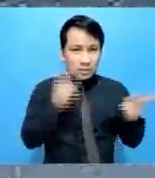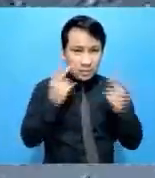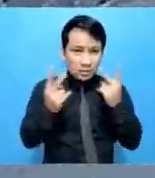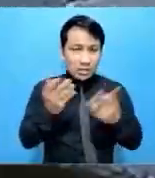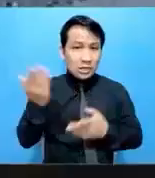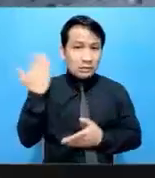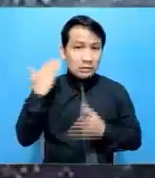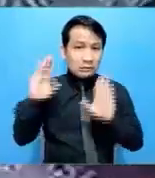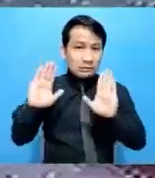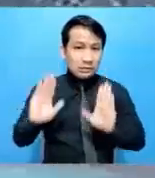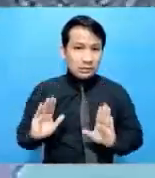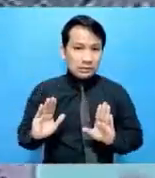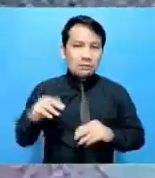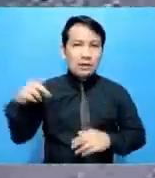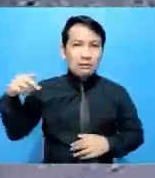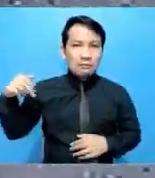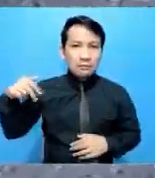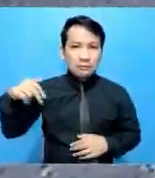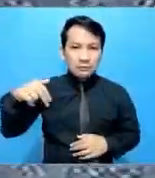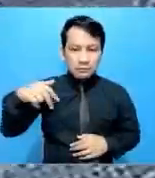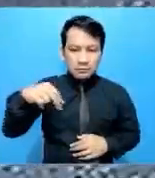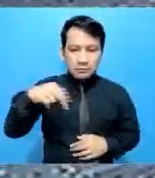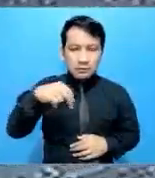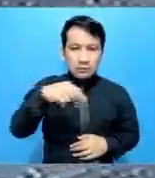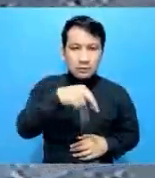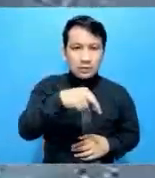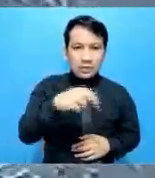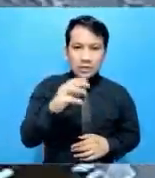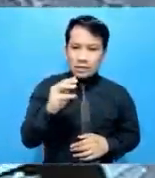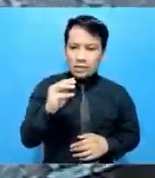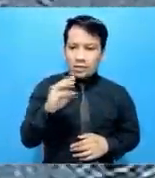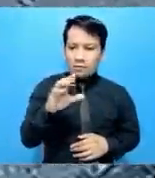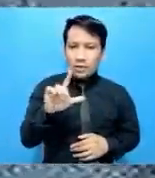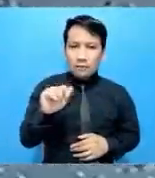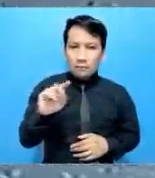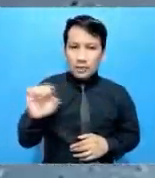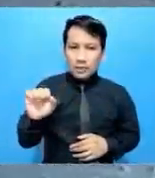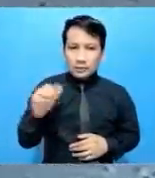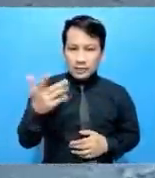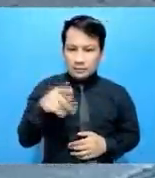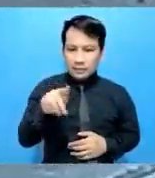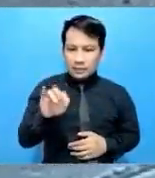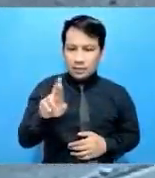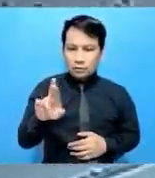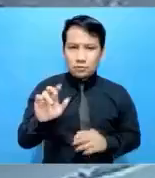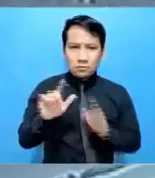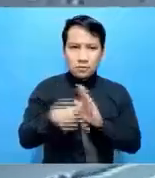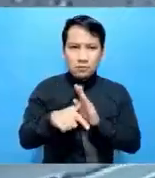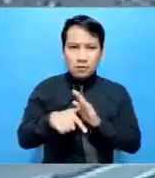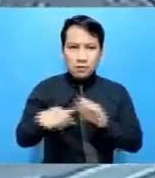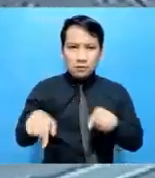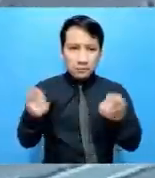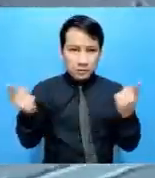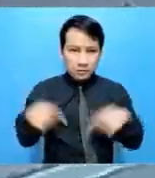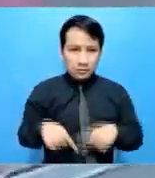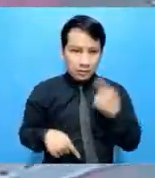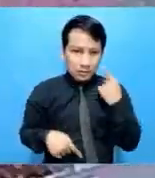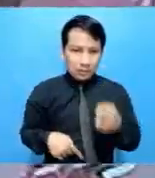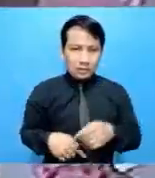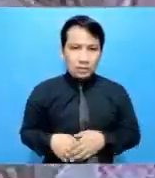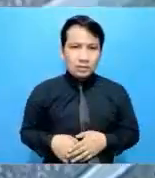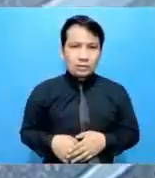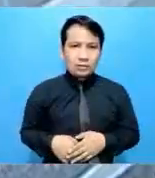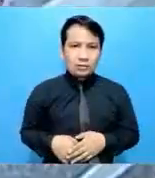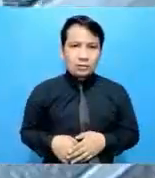Linggo. Naglalakad sila sa sidewalk sa M. Almeda Street sa Pateros. Pero maya-maya, ito na ang eksena.